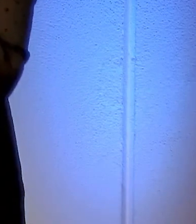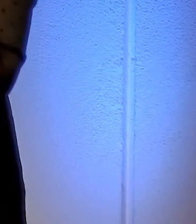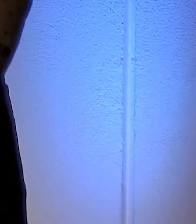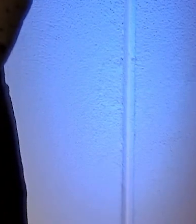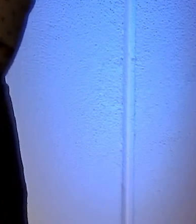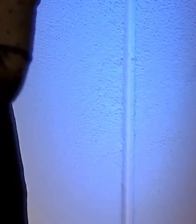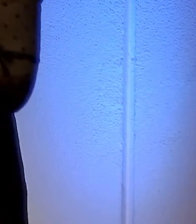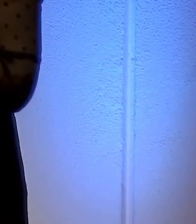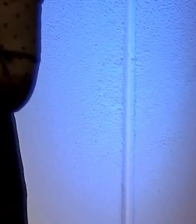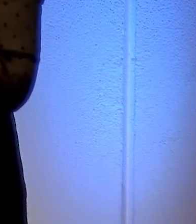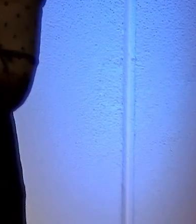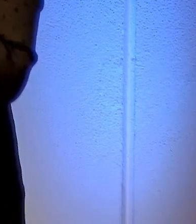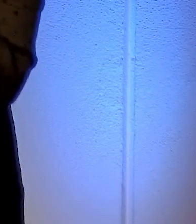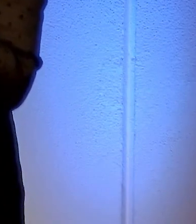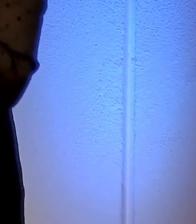Solidarnost.